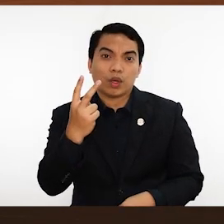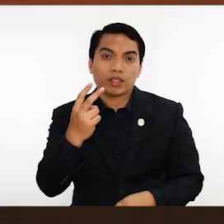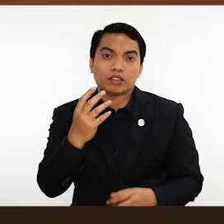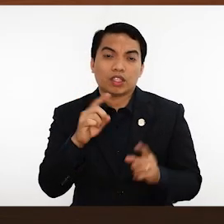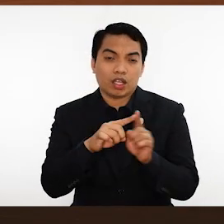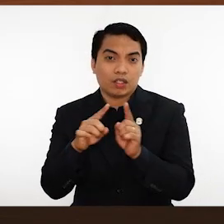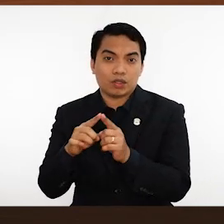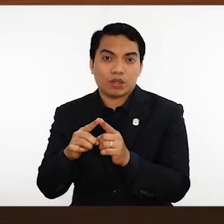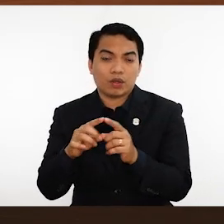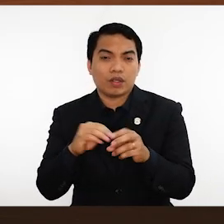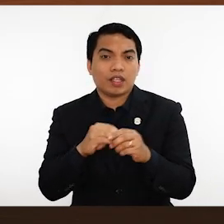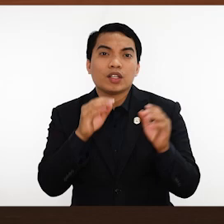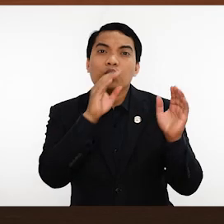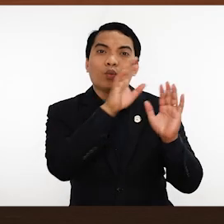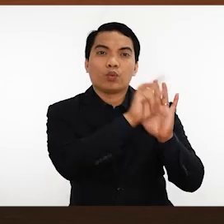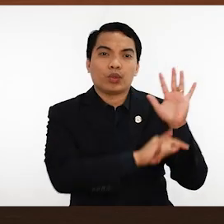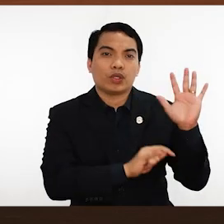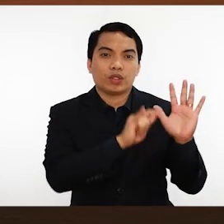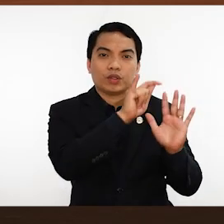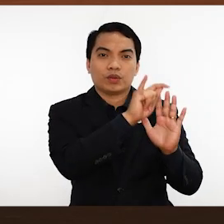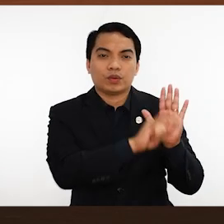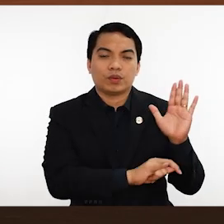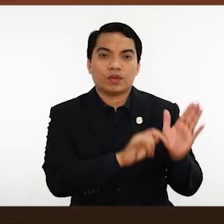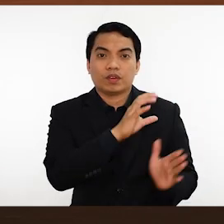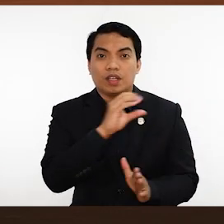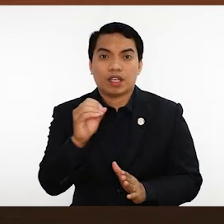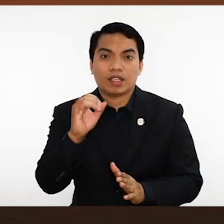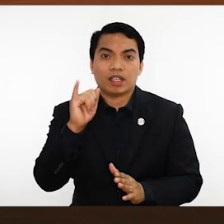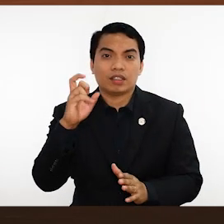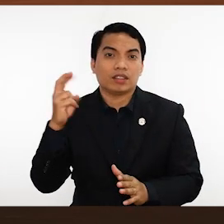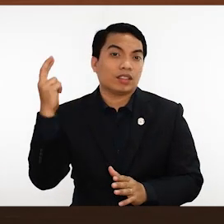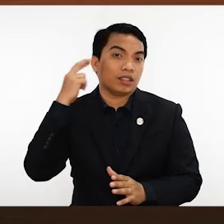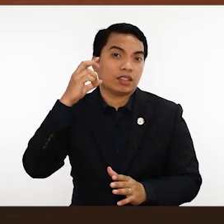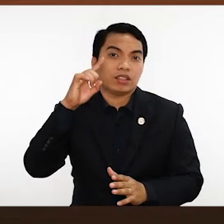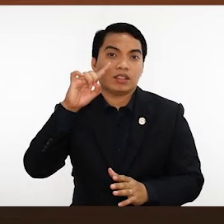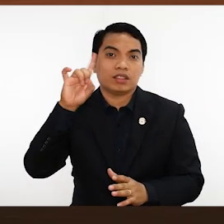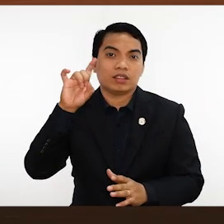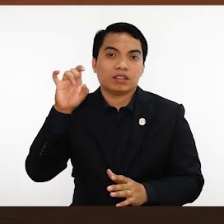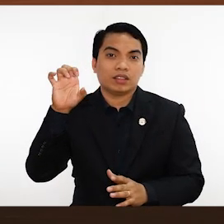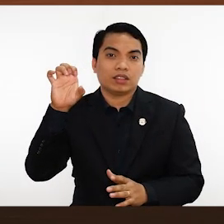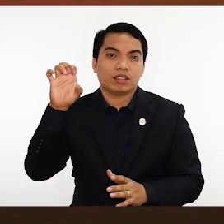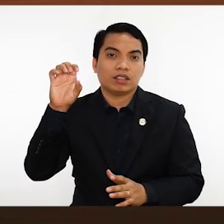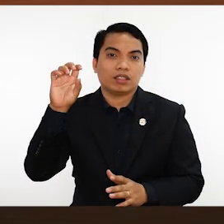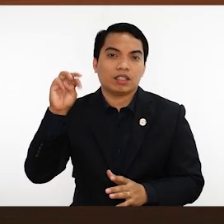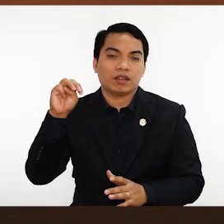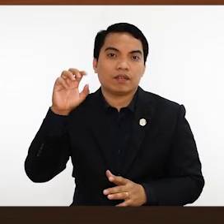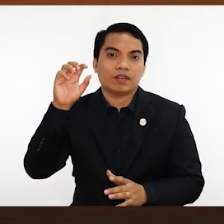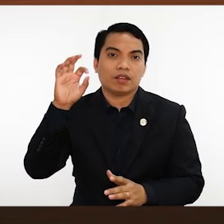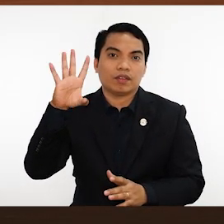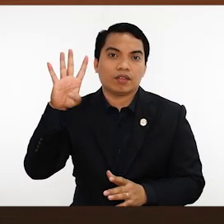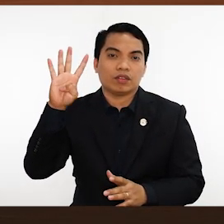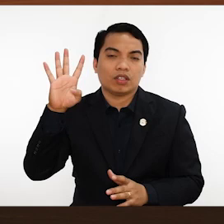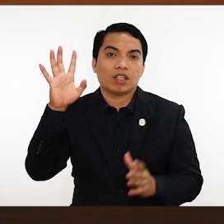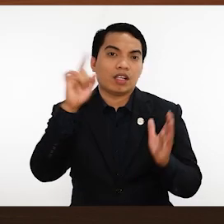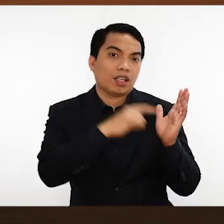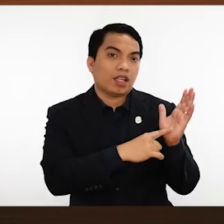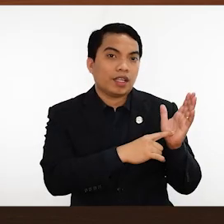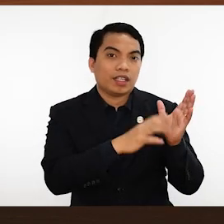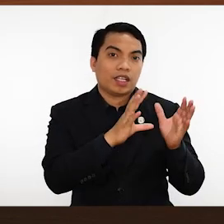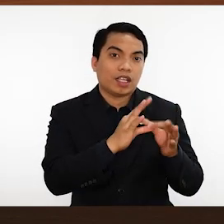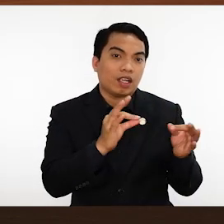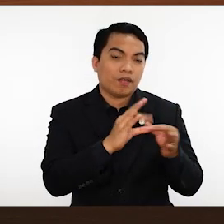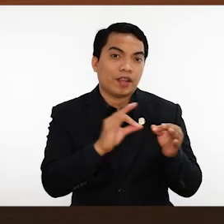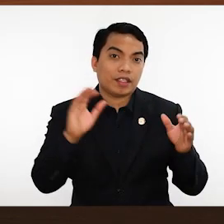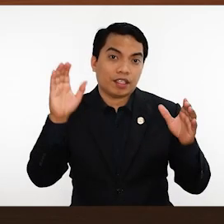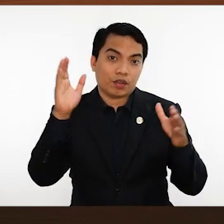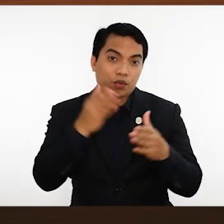kami sa ating official YouTube channel at sa INC Radio DZM 954. I-like,